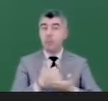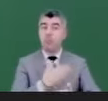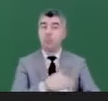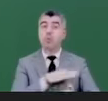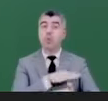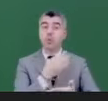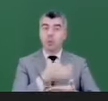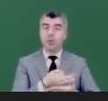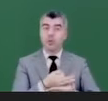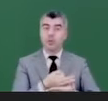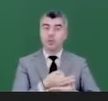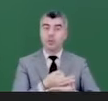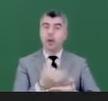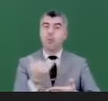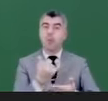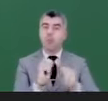المسؤوليه